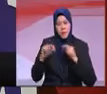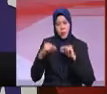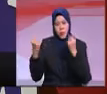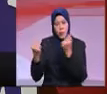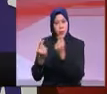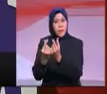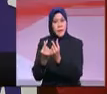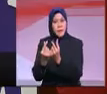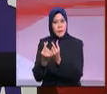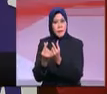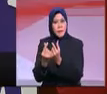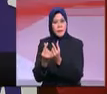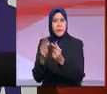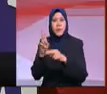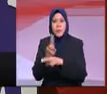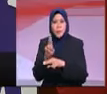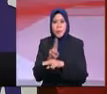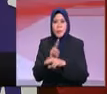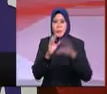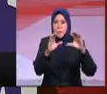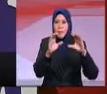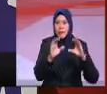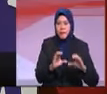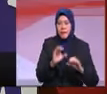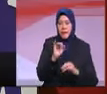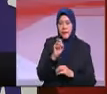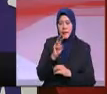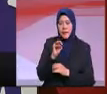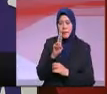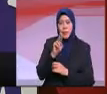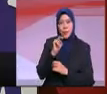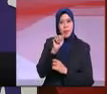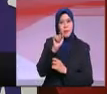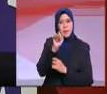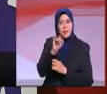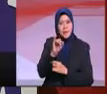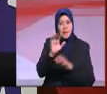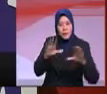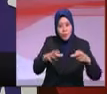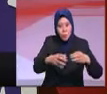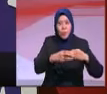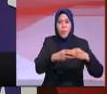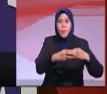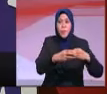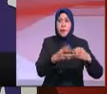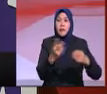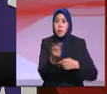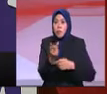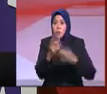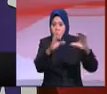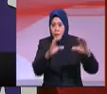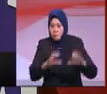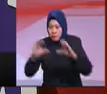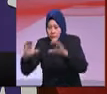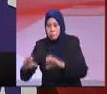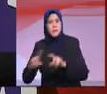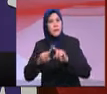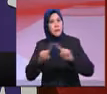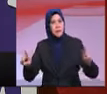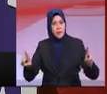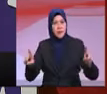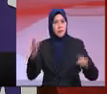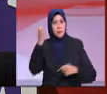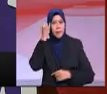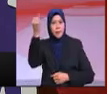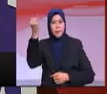iaitu mereka menggunakan kaedah immunity kelompok. Jadi dua-dua kaedah ni adalah berbeza pendapat